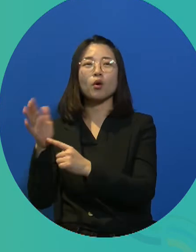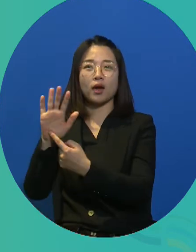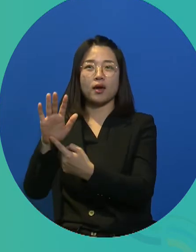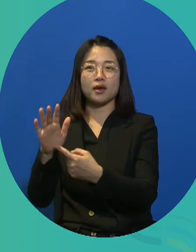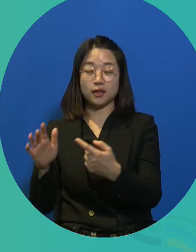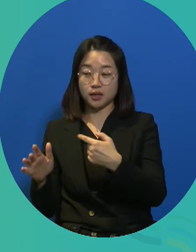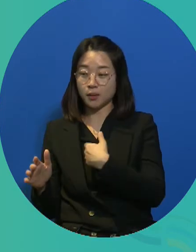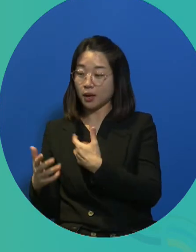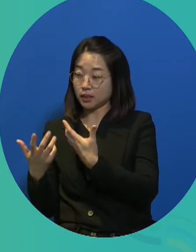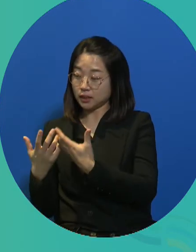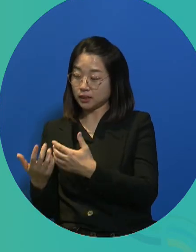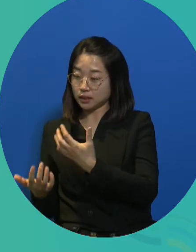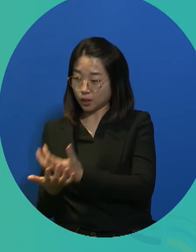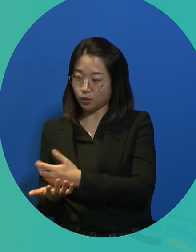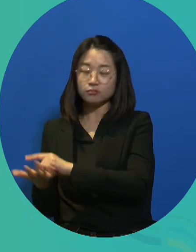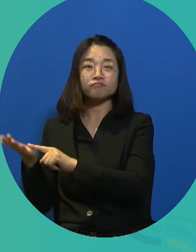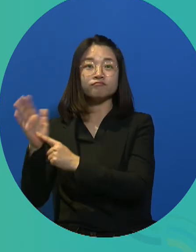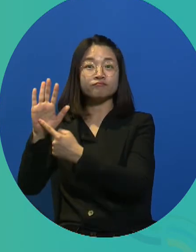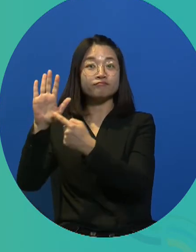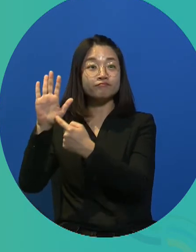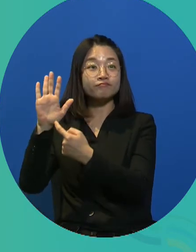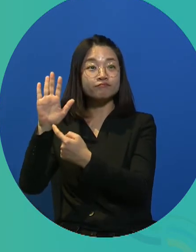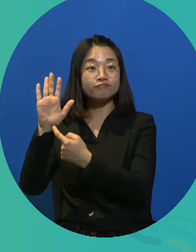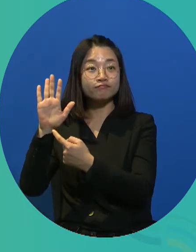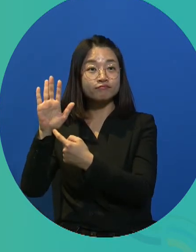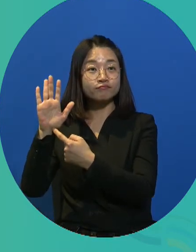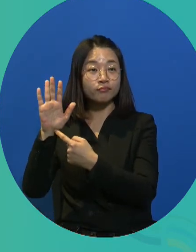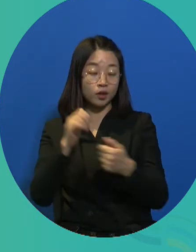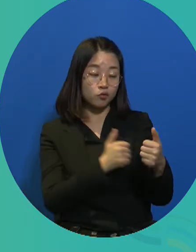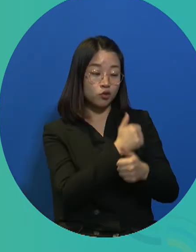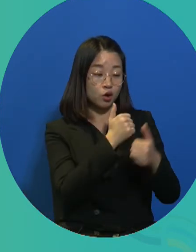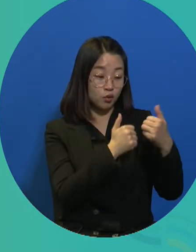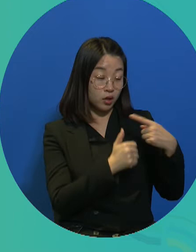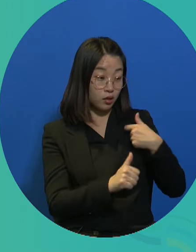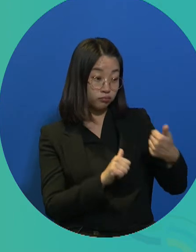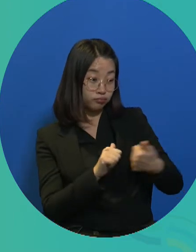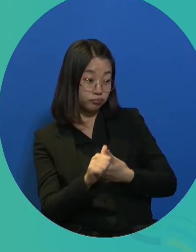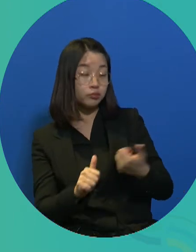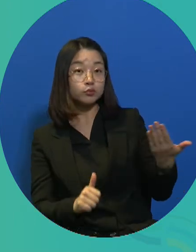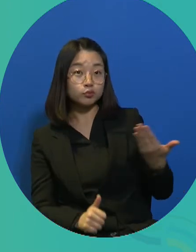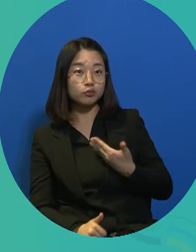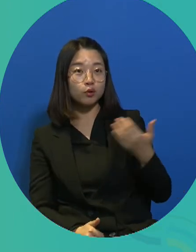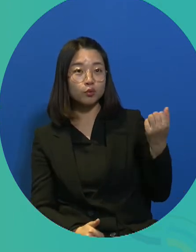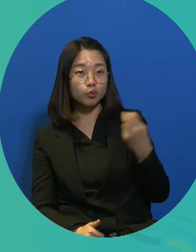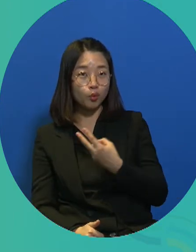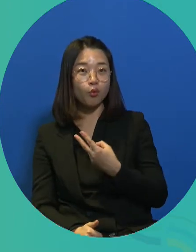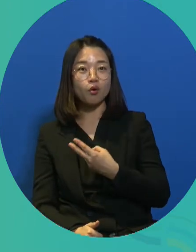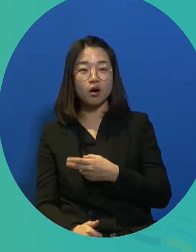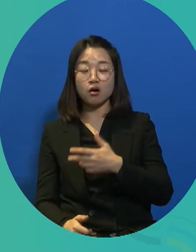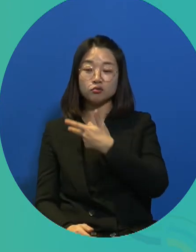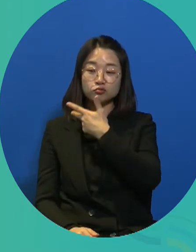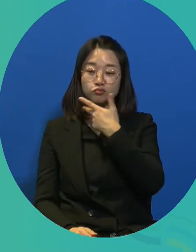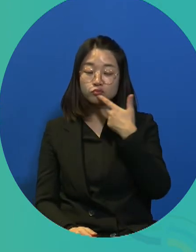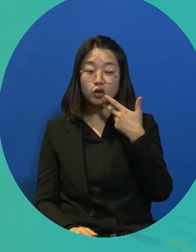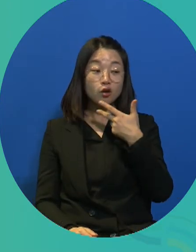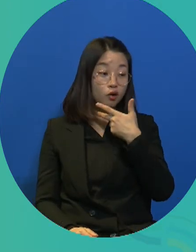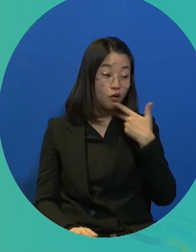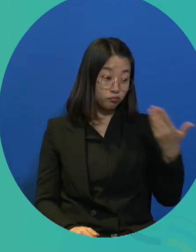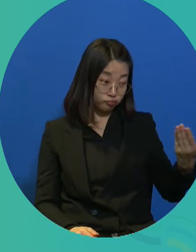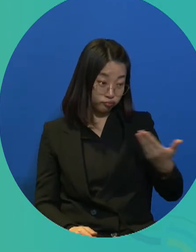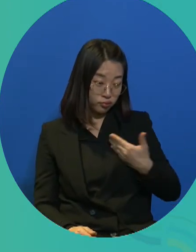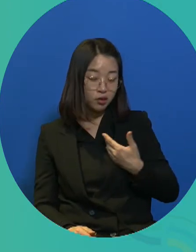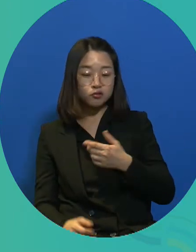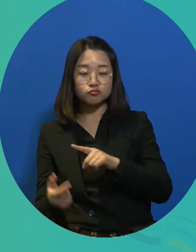보입니다. CRPD 위원회의 권고나 견해 등을 국문으로 번역문을 반드시 배포하고